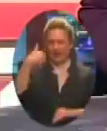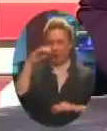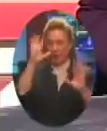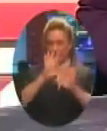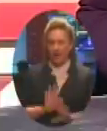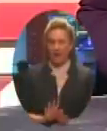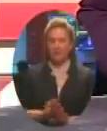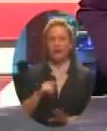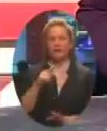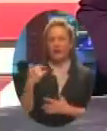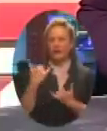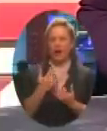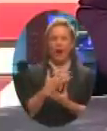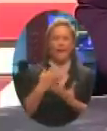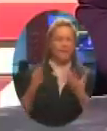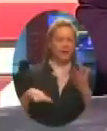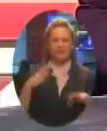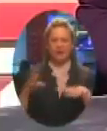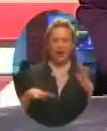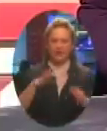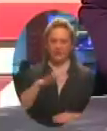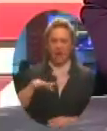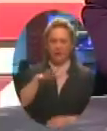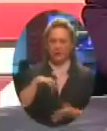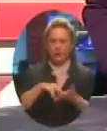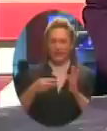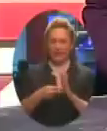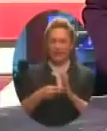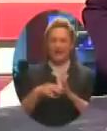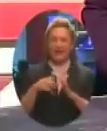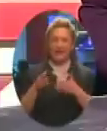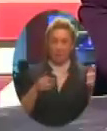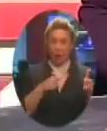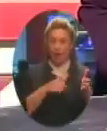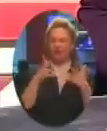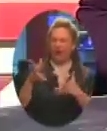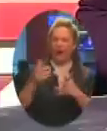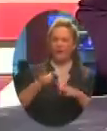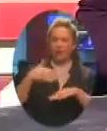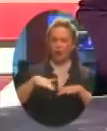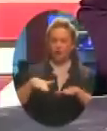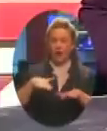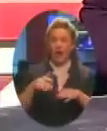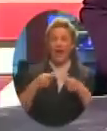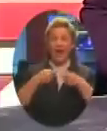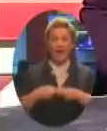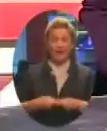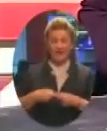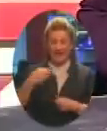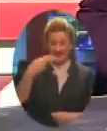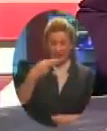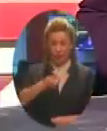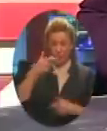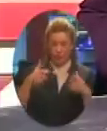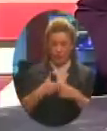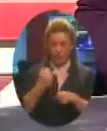גררה תגובות חריפות במערכת הפוליטית. באופוזיציה תקפו בחריפות את ראש הממשלה. חבר הכנסת יצחק בוז'י הרצוג פנה ליועץ